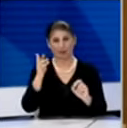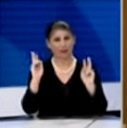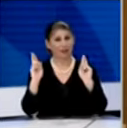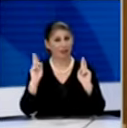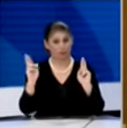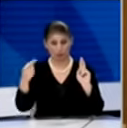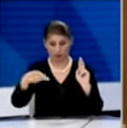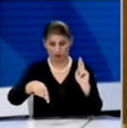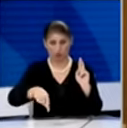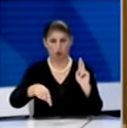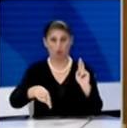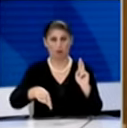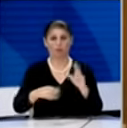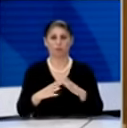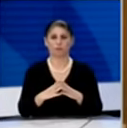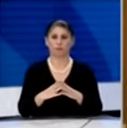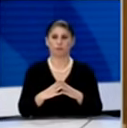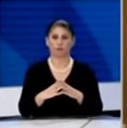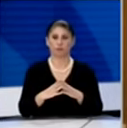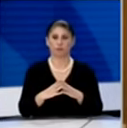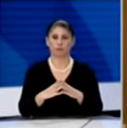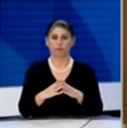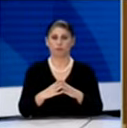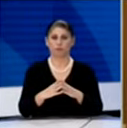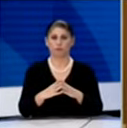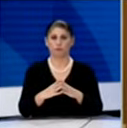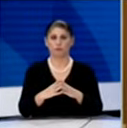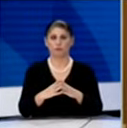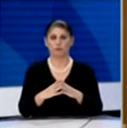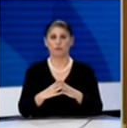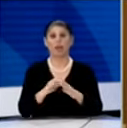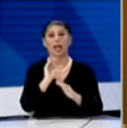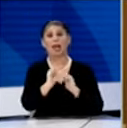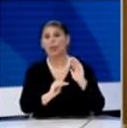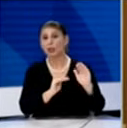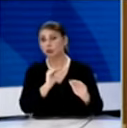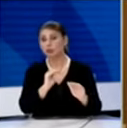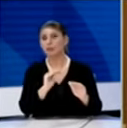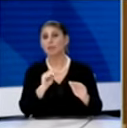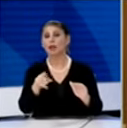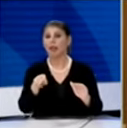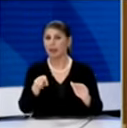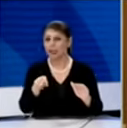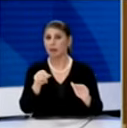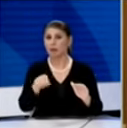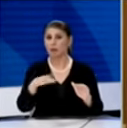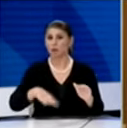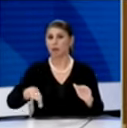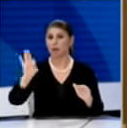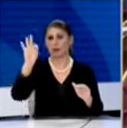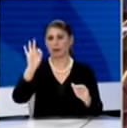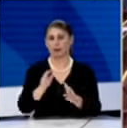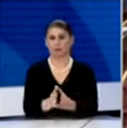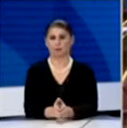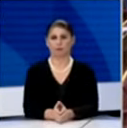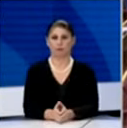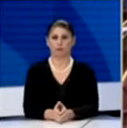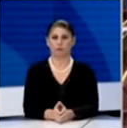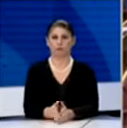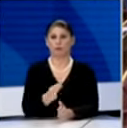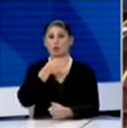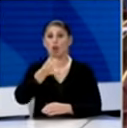να είστε ακόμα εδώ. Η ερώτησή μου έχει να κάνει με αυτό με το οποίο ξεκίνησα, με